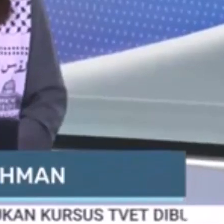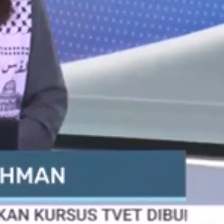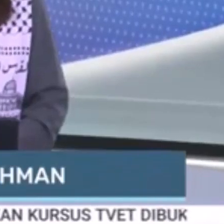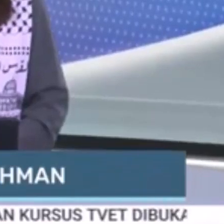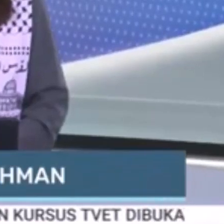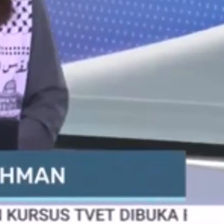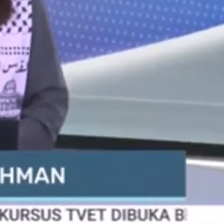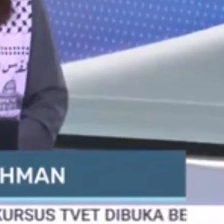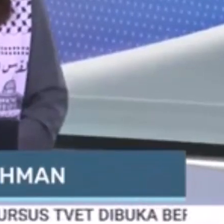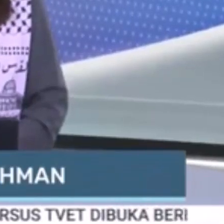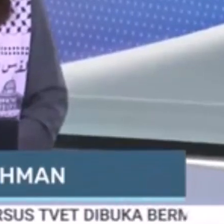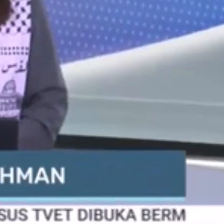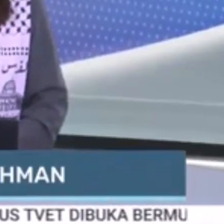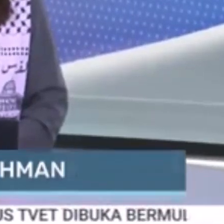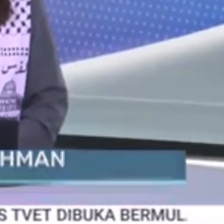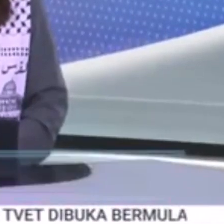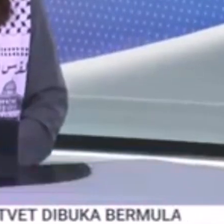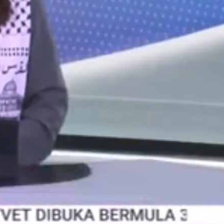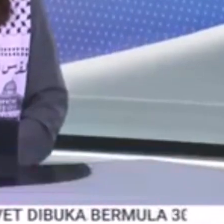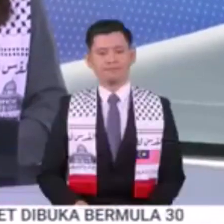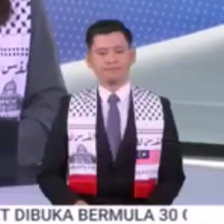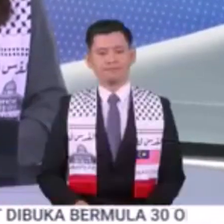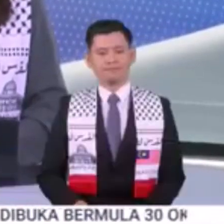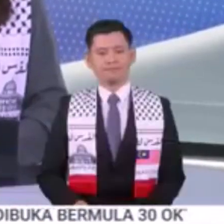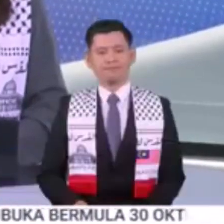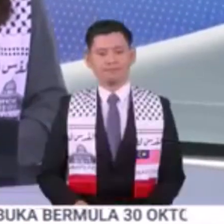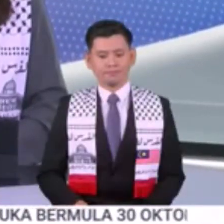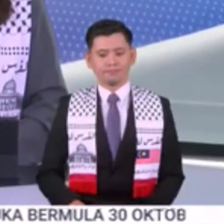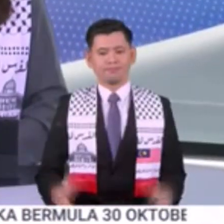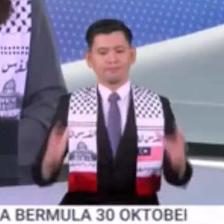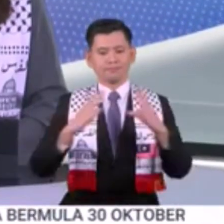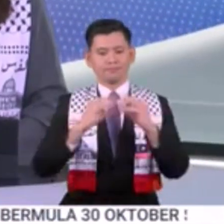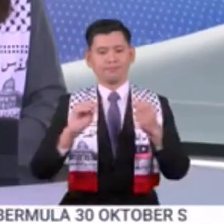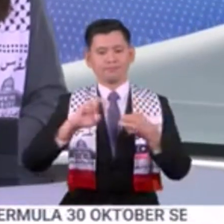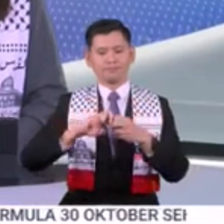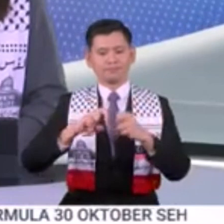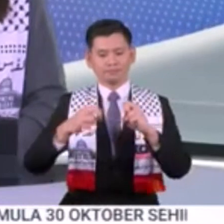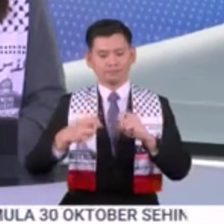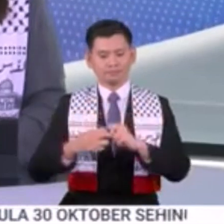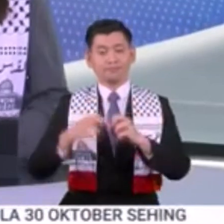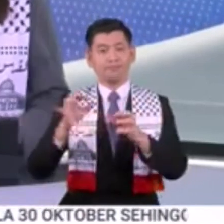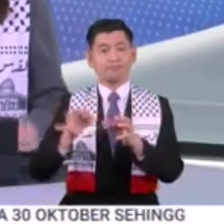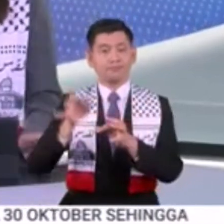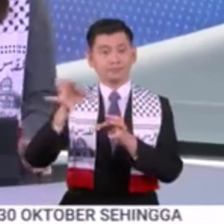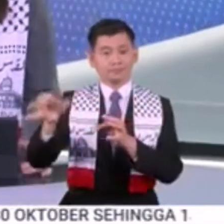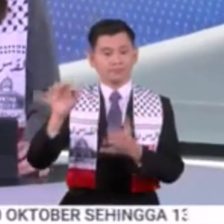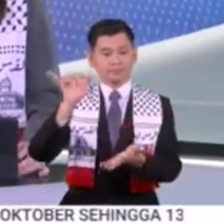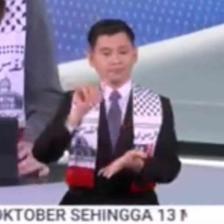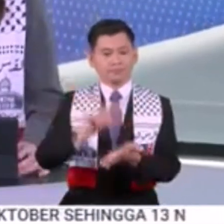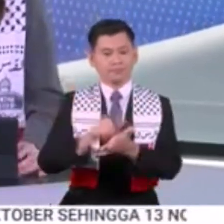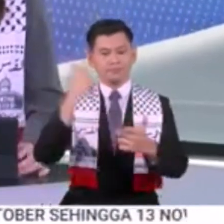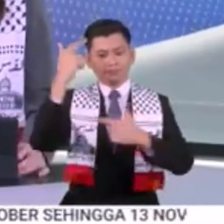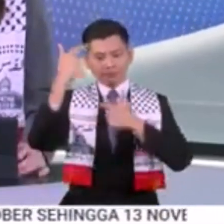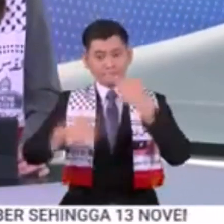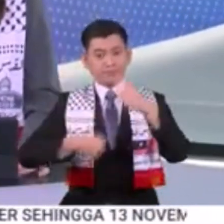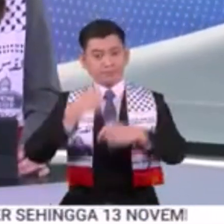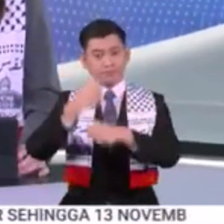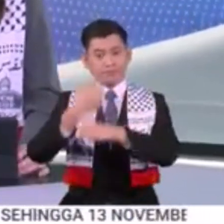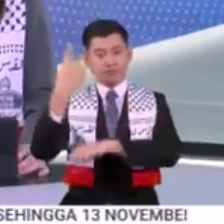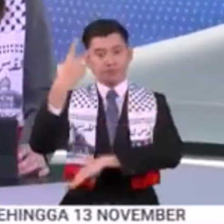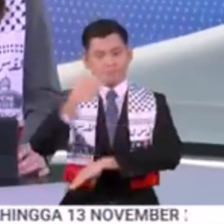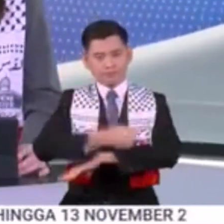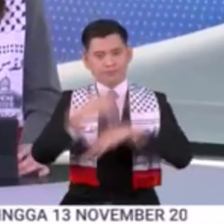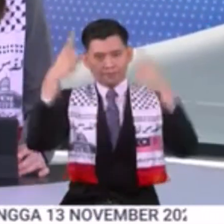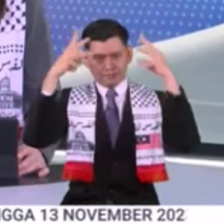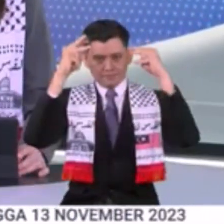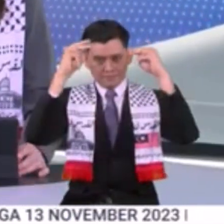Perbincangan dua hala dalam pelbagai perkara berkepentingan bersama selain penyelesaian isu-isu tertunggak. Itu antara tumpuan lawatan kerja dua hari Perdana Menteri